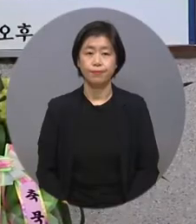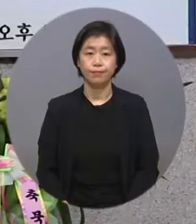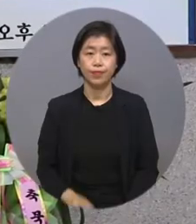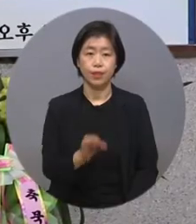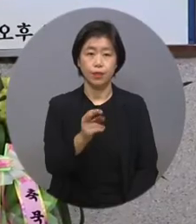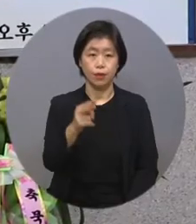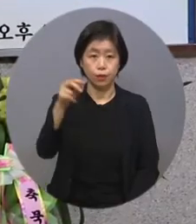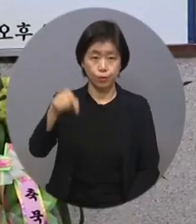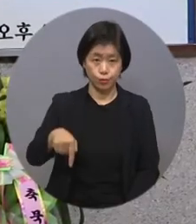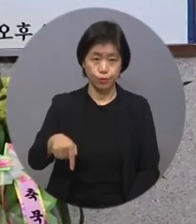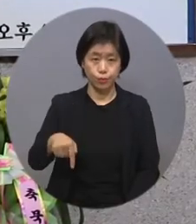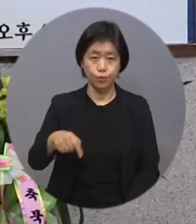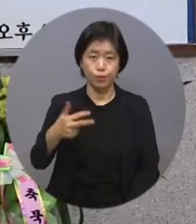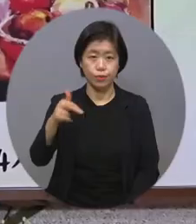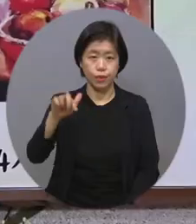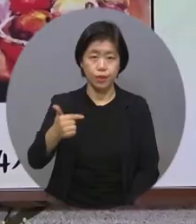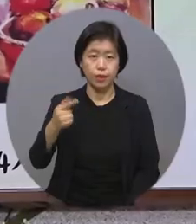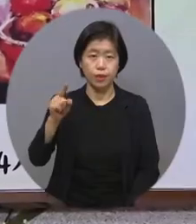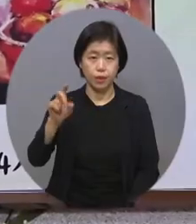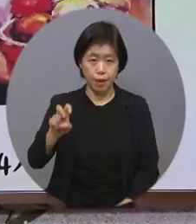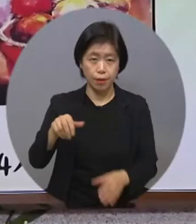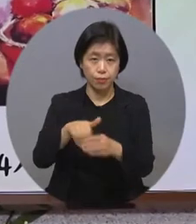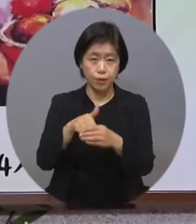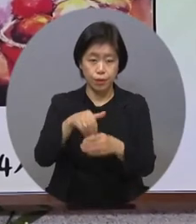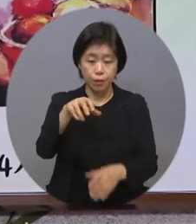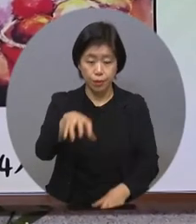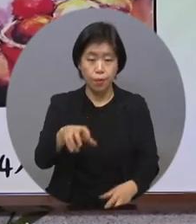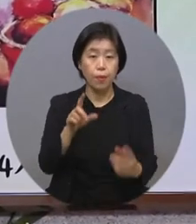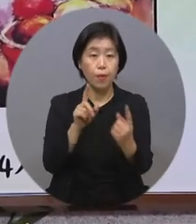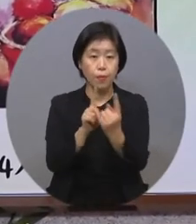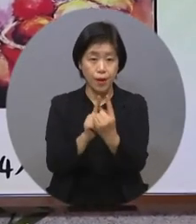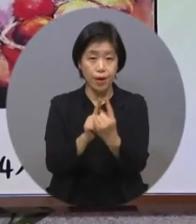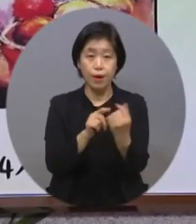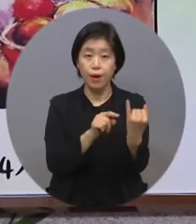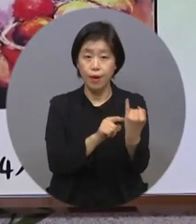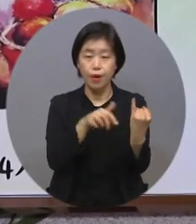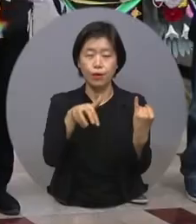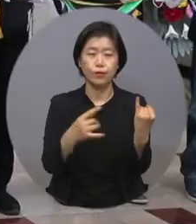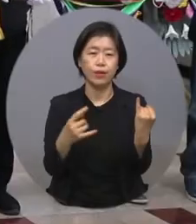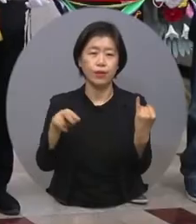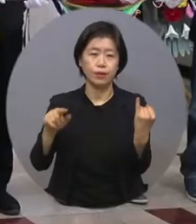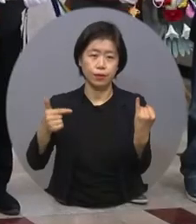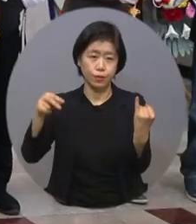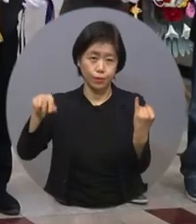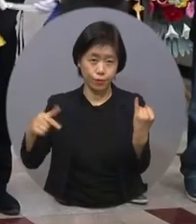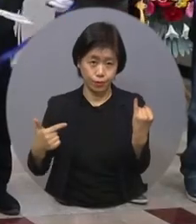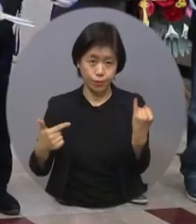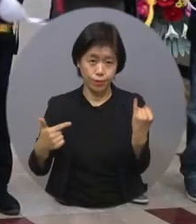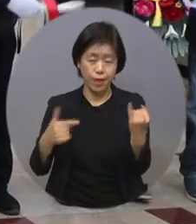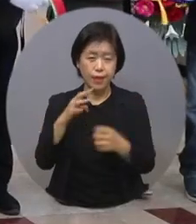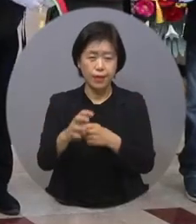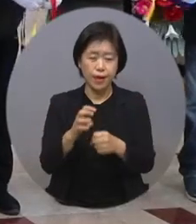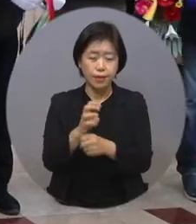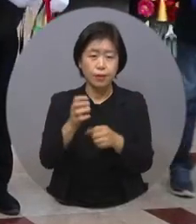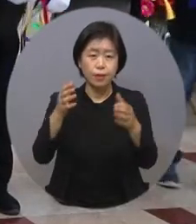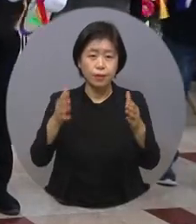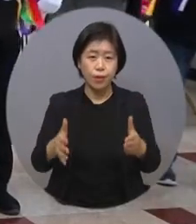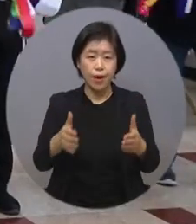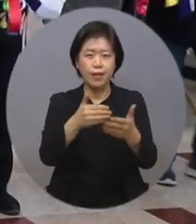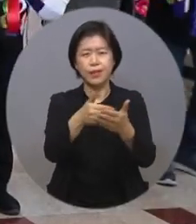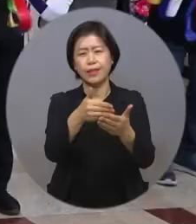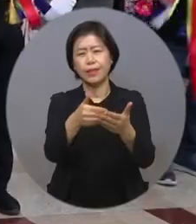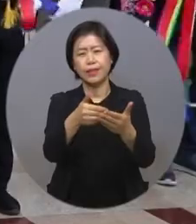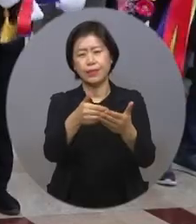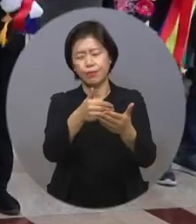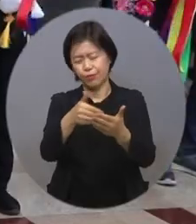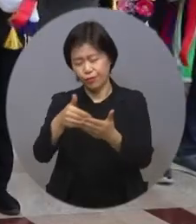여수 진남문예예술회관에서 만난 최선순 작가는 40여년 서양화를 그려오면서 수준 높은